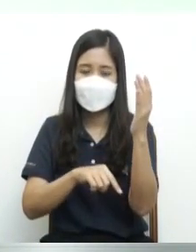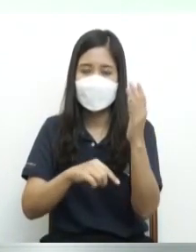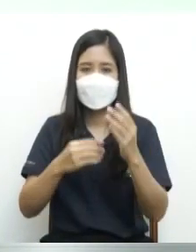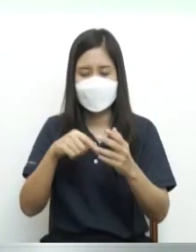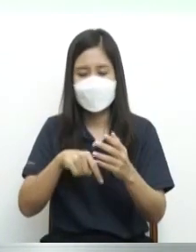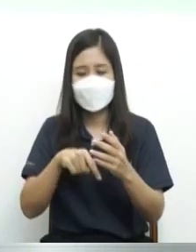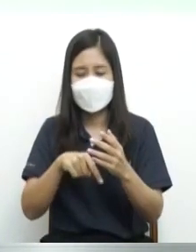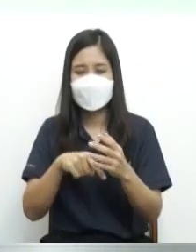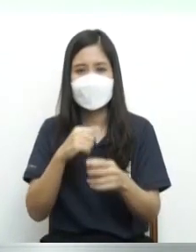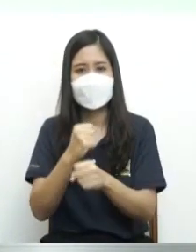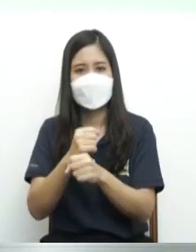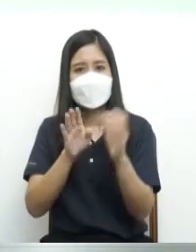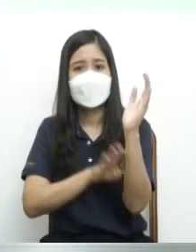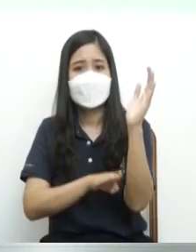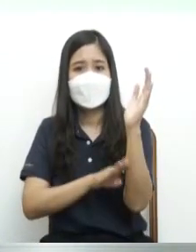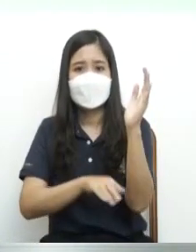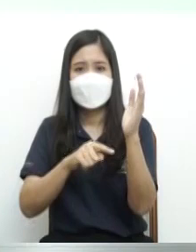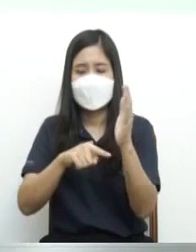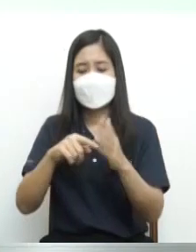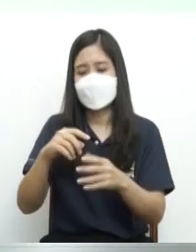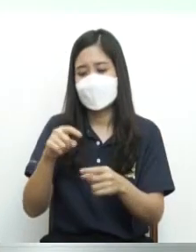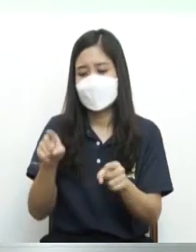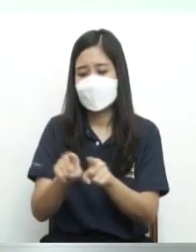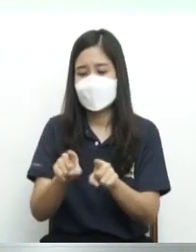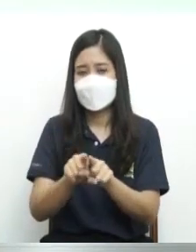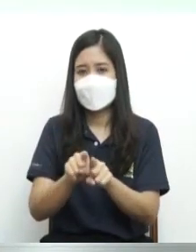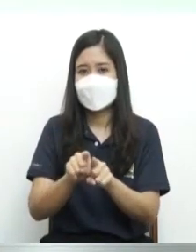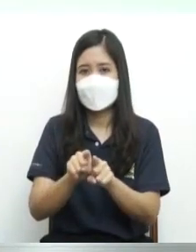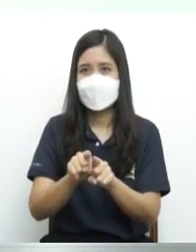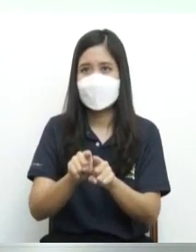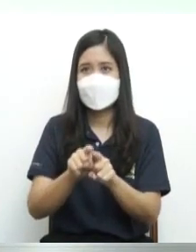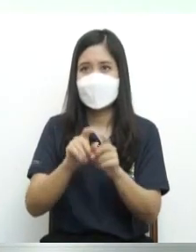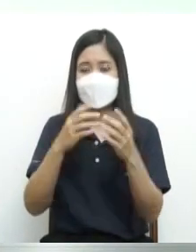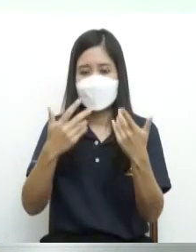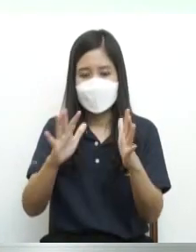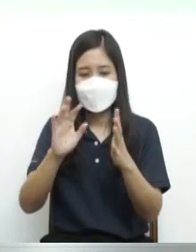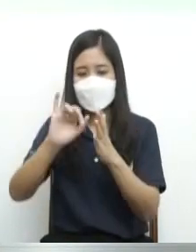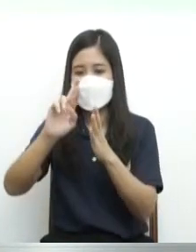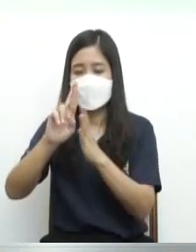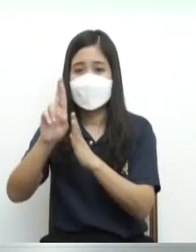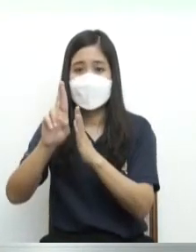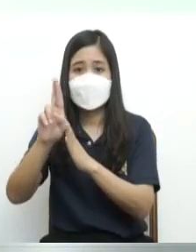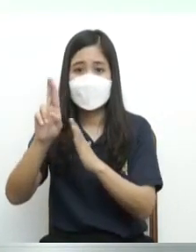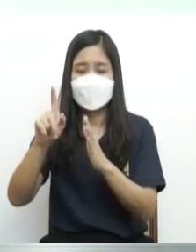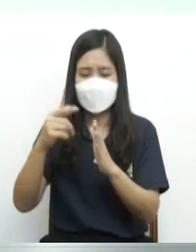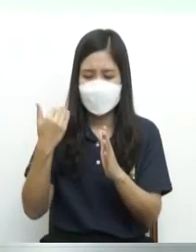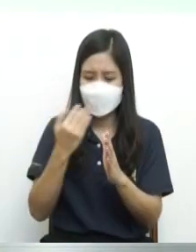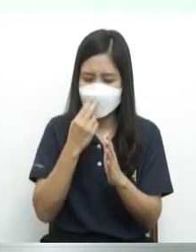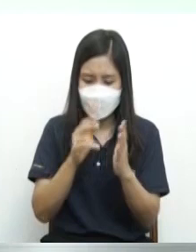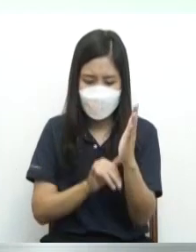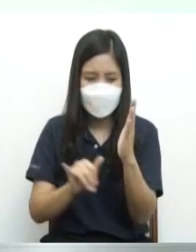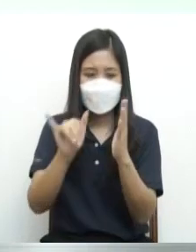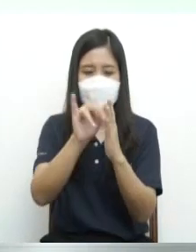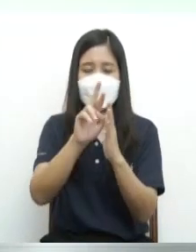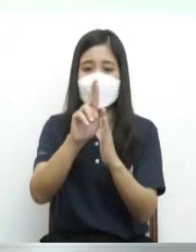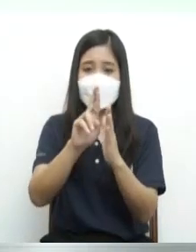งที่อยู่ทางใต้เอาเหตุการณ์ทางเหนือบ้างก็ได้นะครับเหตุการณ์ที่อยู่ทางเชียงรายนะก็เป็นอะไรหลายอย่างที่สมั